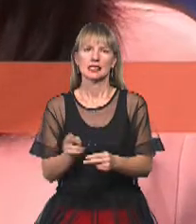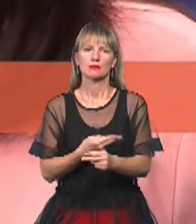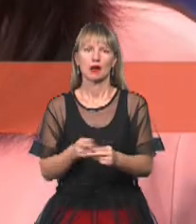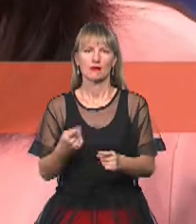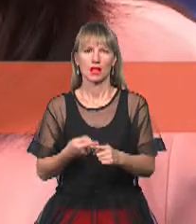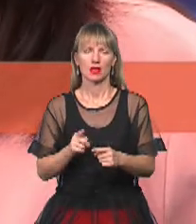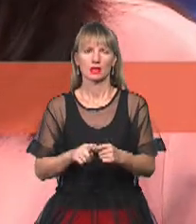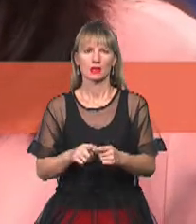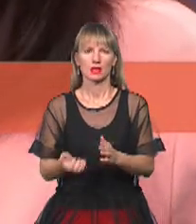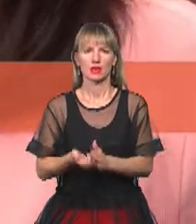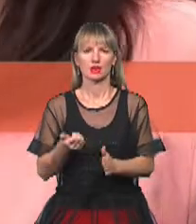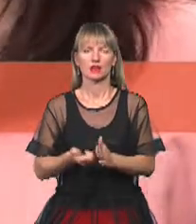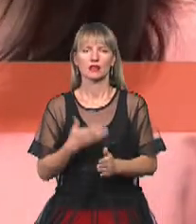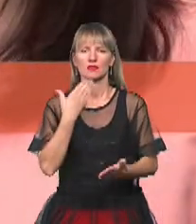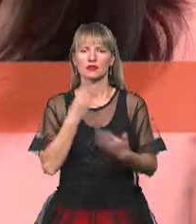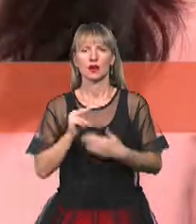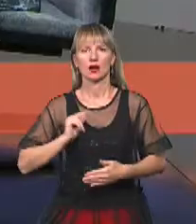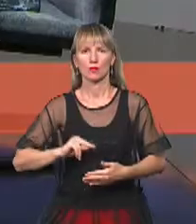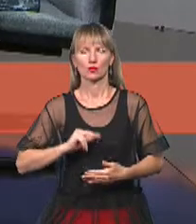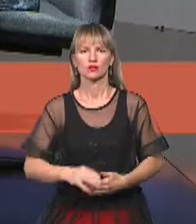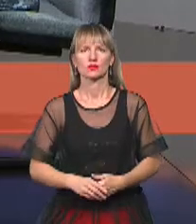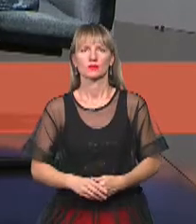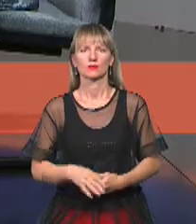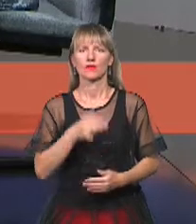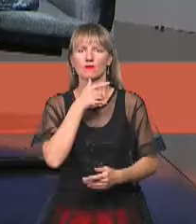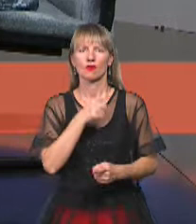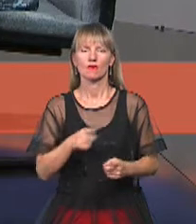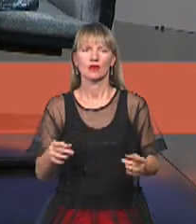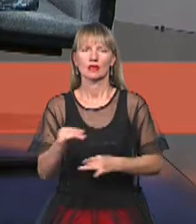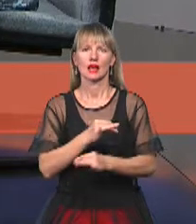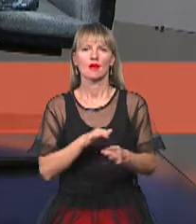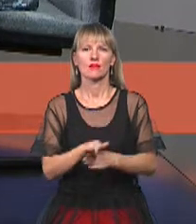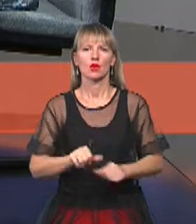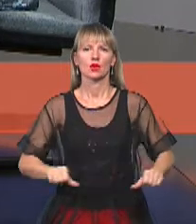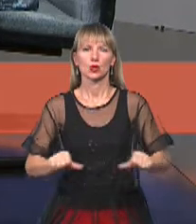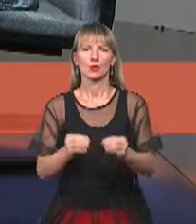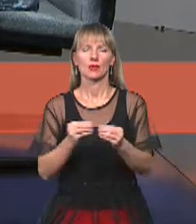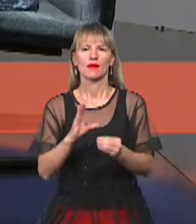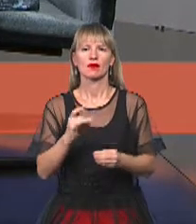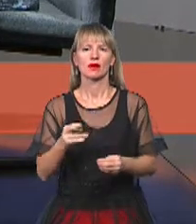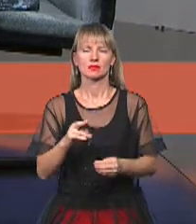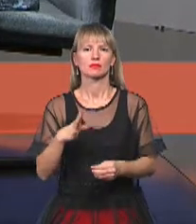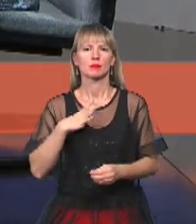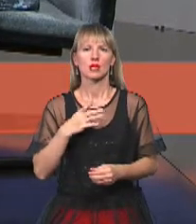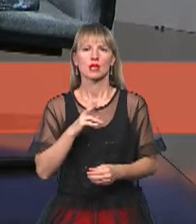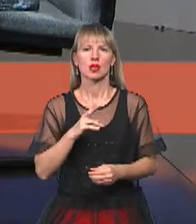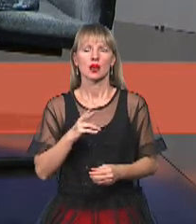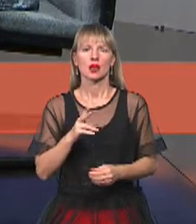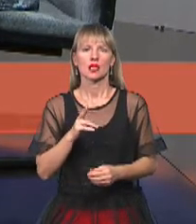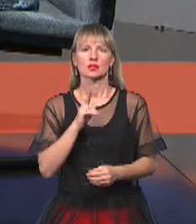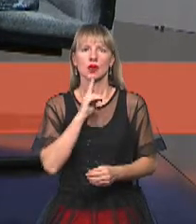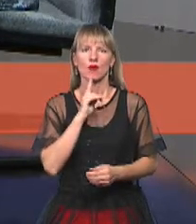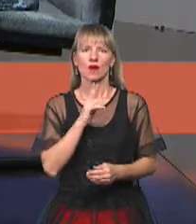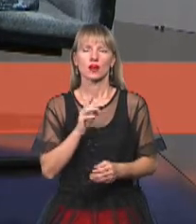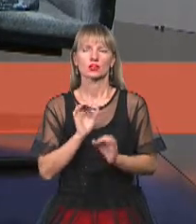покращення своєї роботи. Під час наради у міськвиконкомі 10 вересня також пролунали зауваження за підсумками серпня